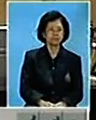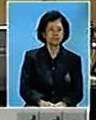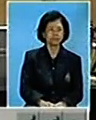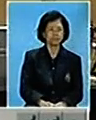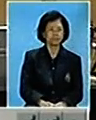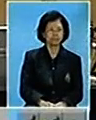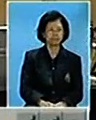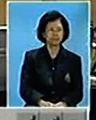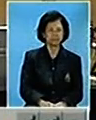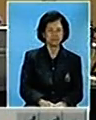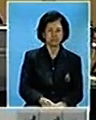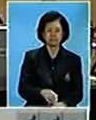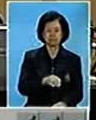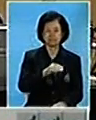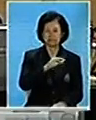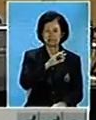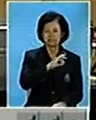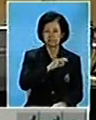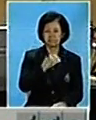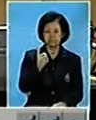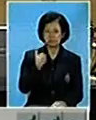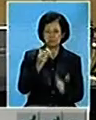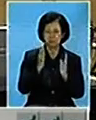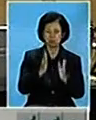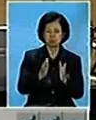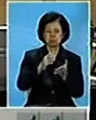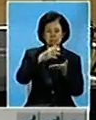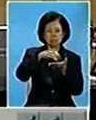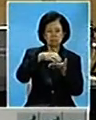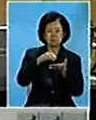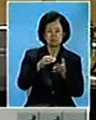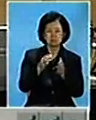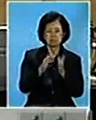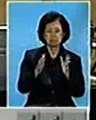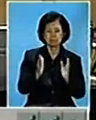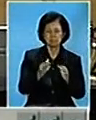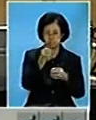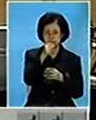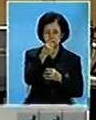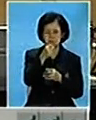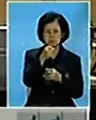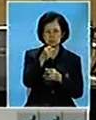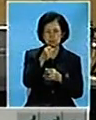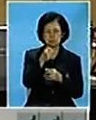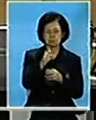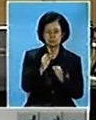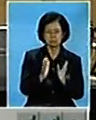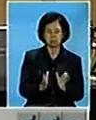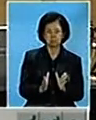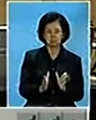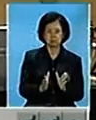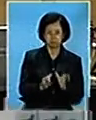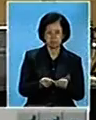ท่านสมาชิกครับเหลือผู้อภิปรายอยู่หลายท่านเป็น10ท่านนะก็จะให้สิทธิ์